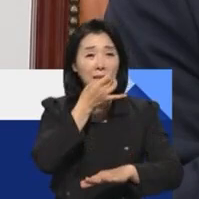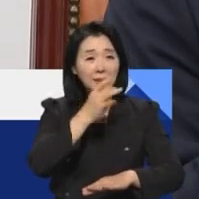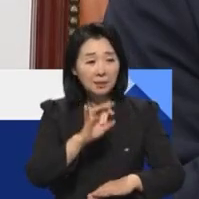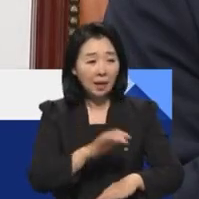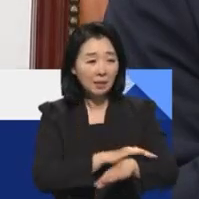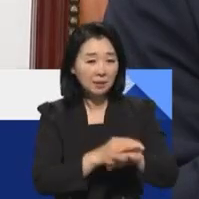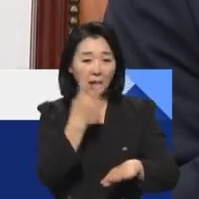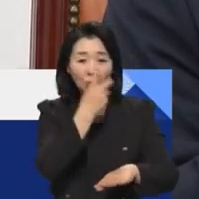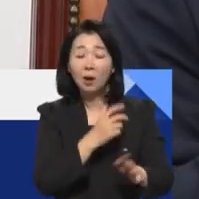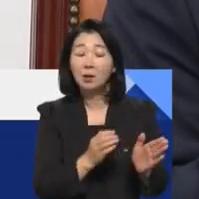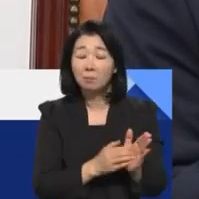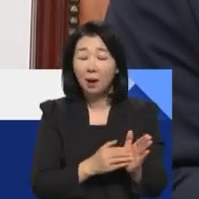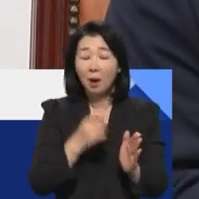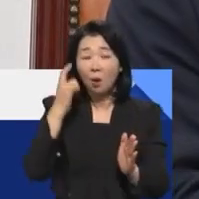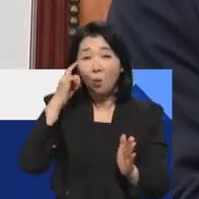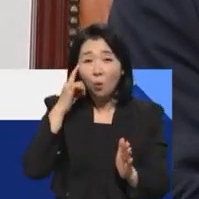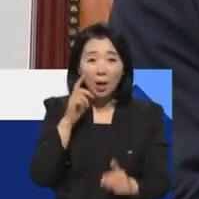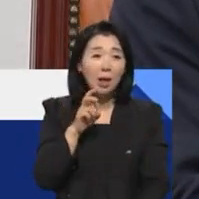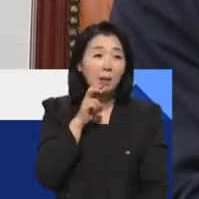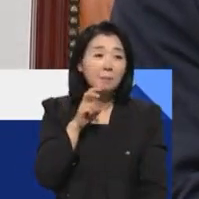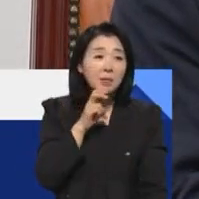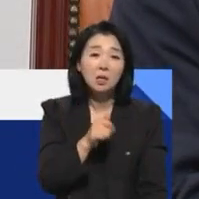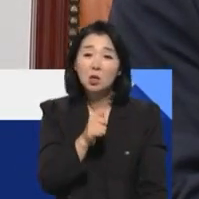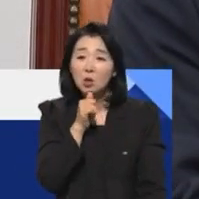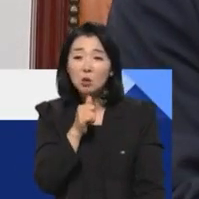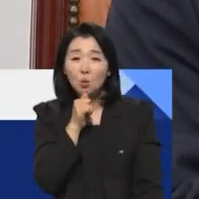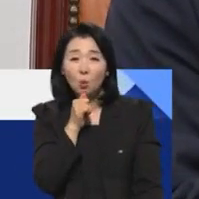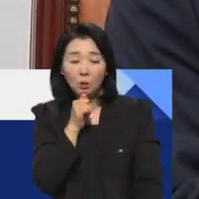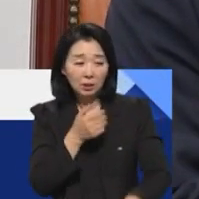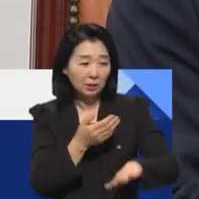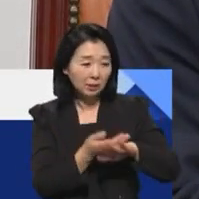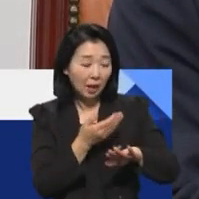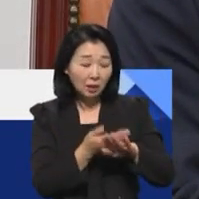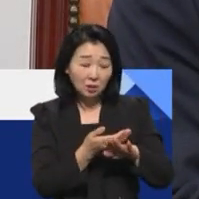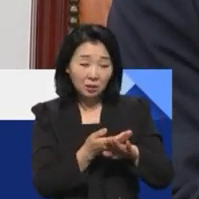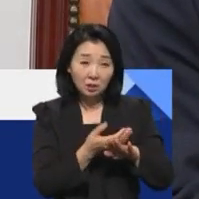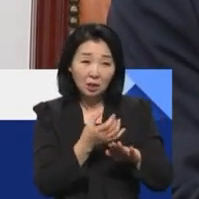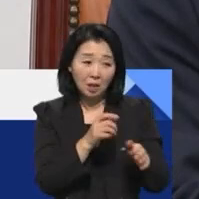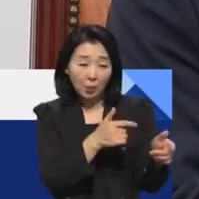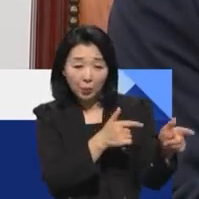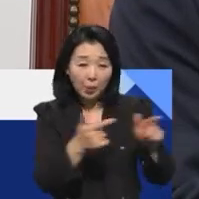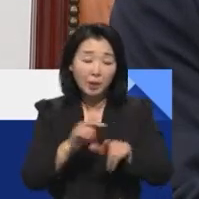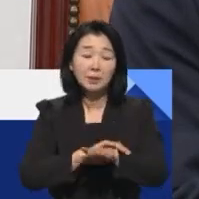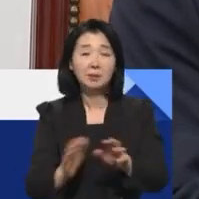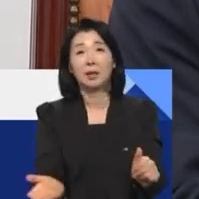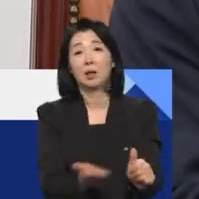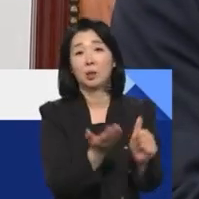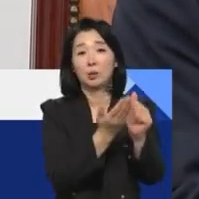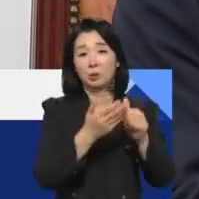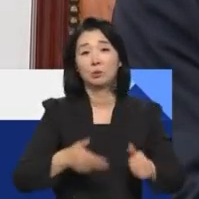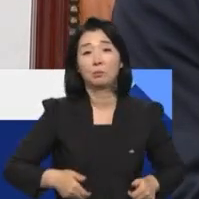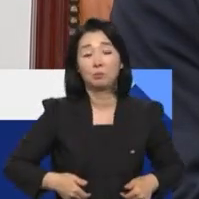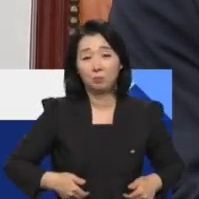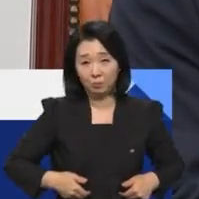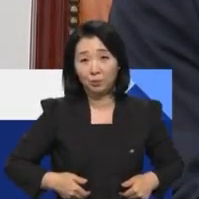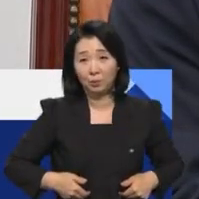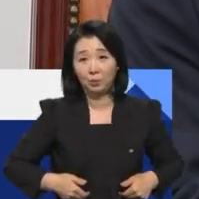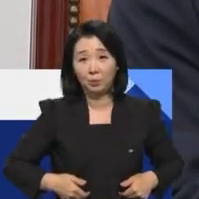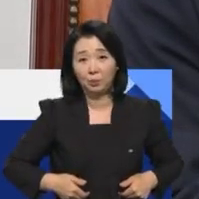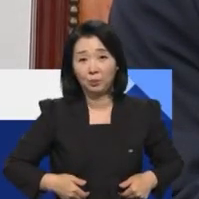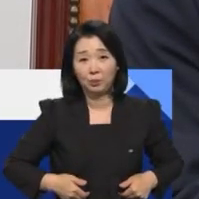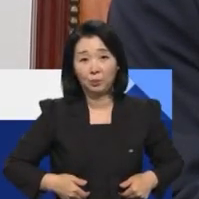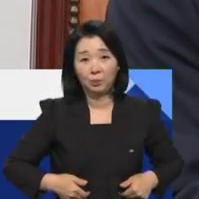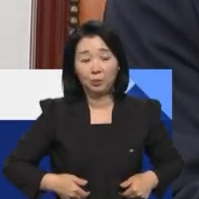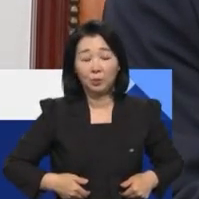타작물 재배를 통해서 밀이나 콩 등 다른 작물들을 전략적으로 육성해서 최근에 있는